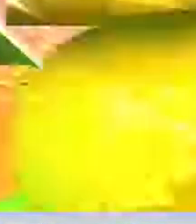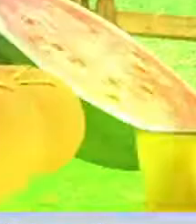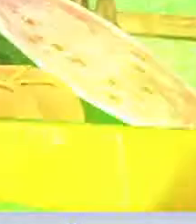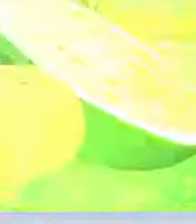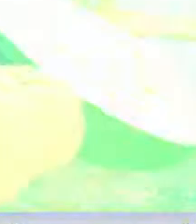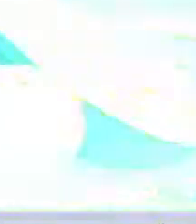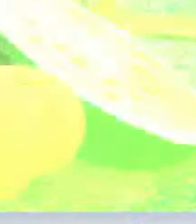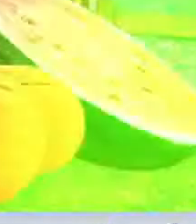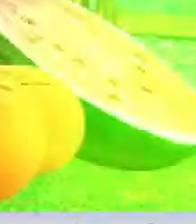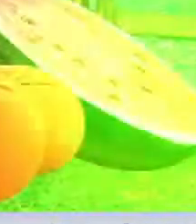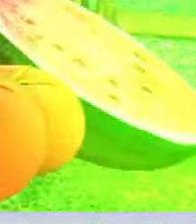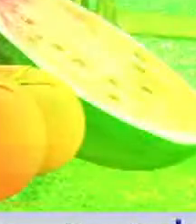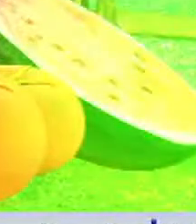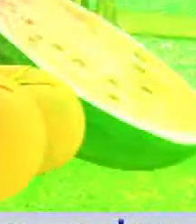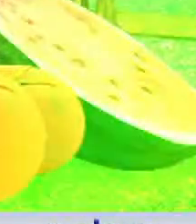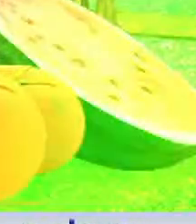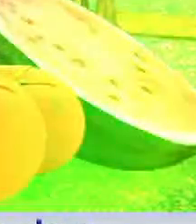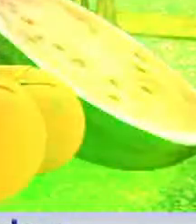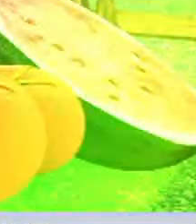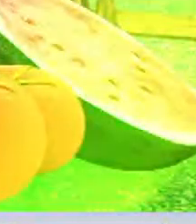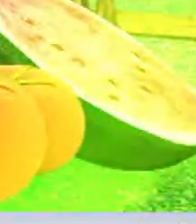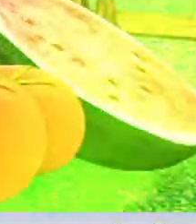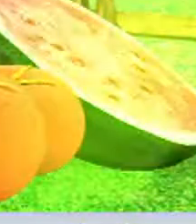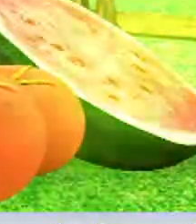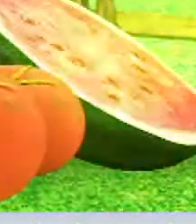และประชาชนไทยคือหน้าที่คือหัวใจ